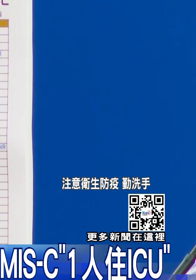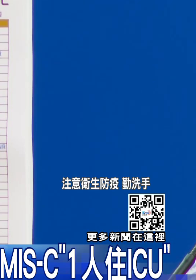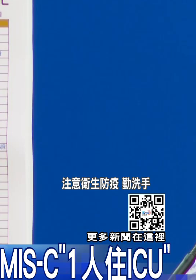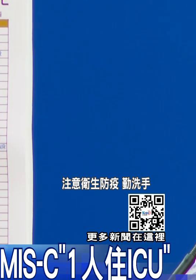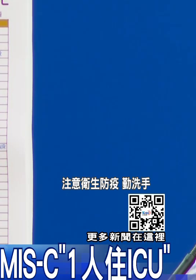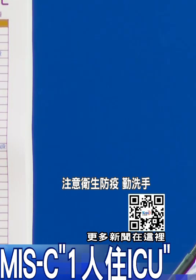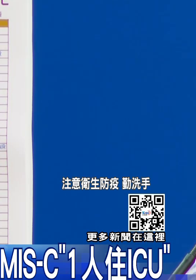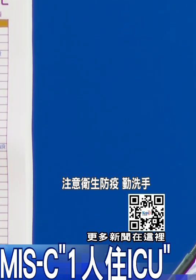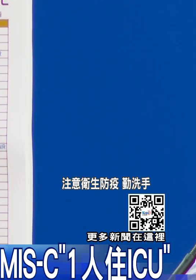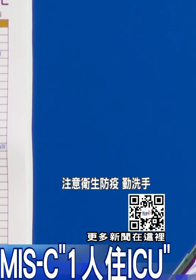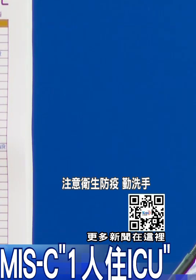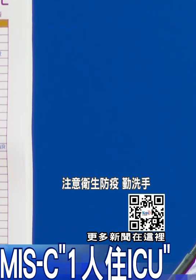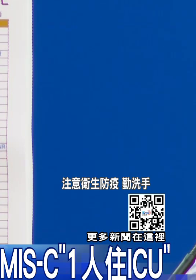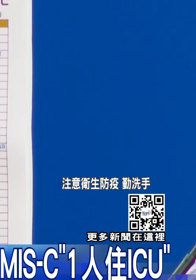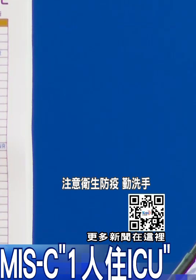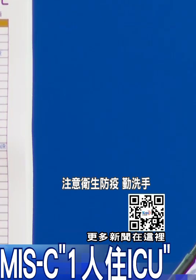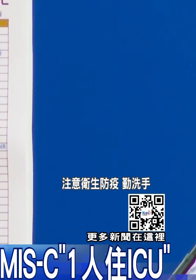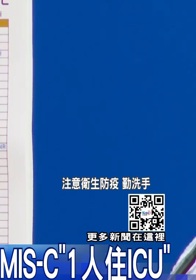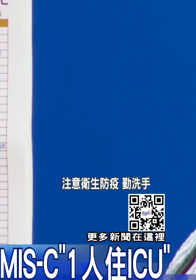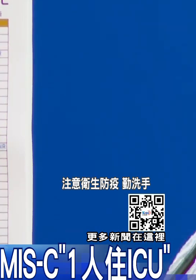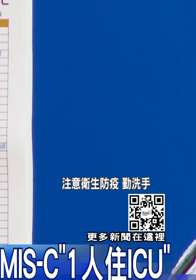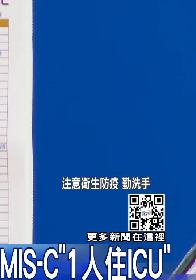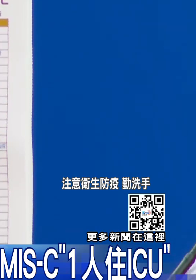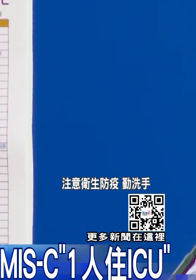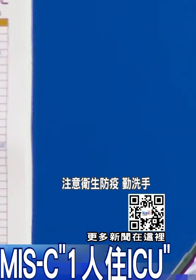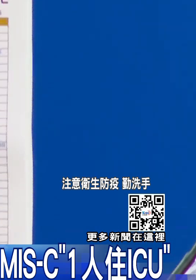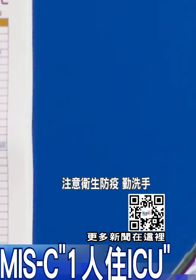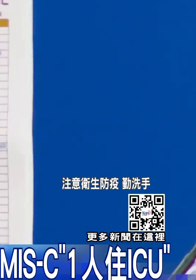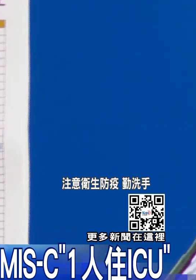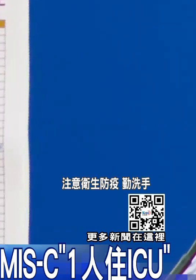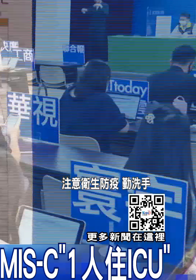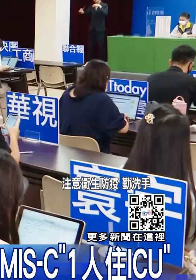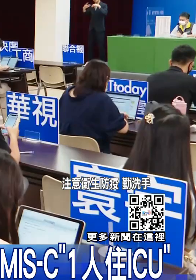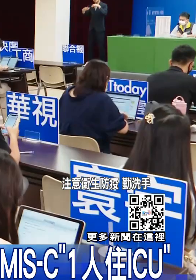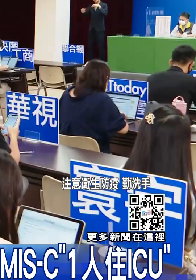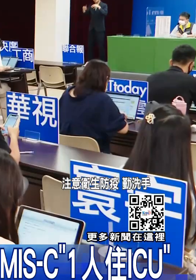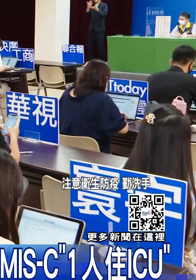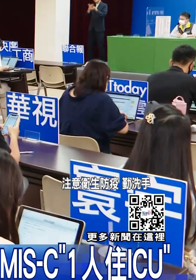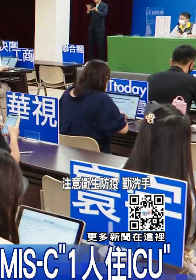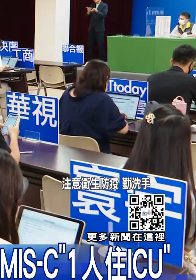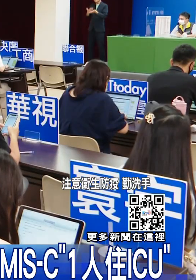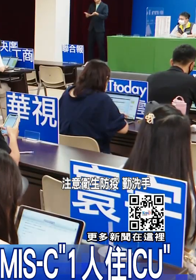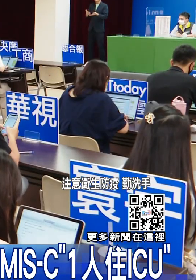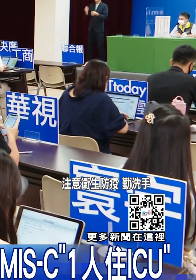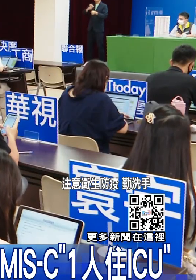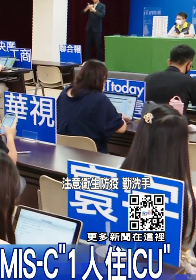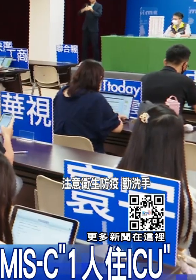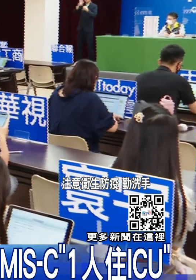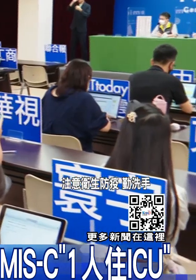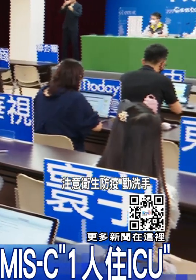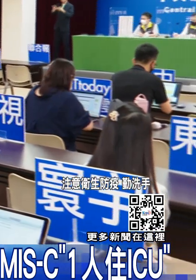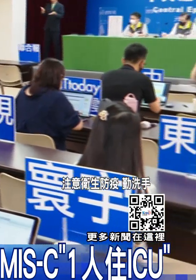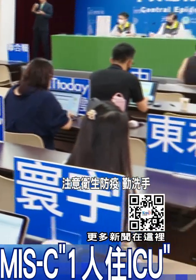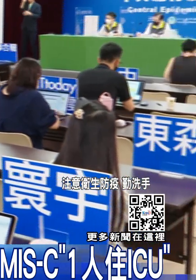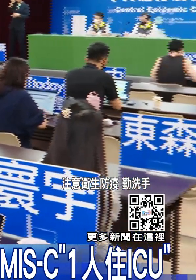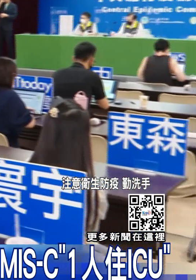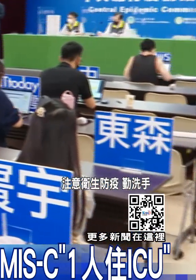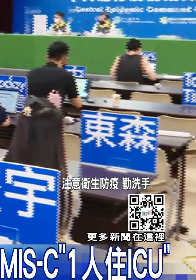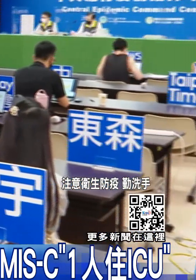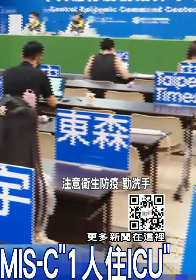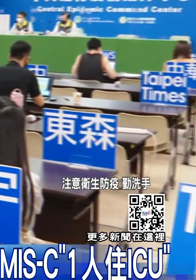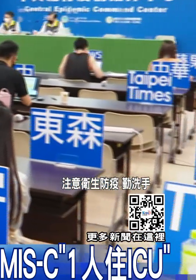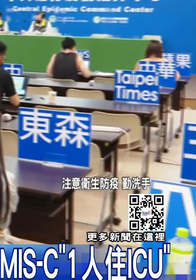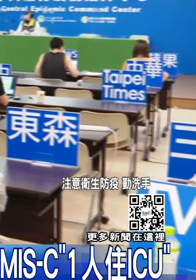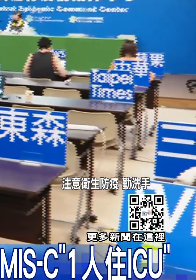年纪最小的是7个月大女婴，由于有水脑症状，开刀后还在加护病房观察。另外有一位3岁女童已经出